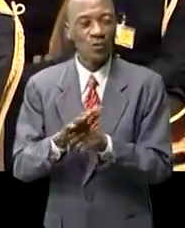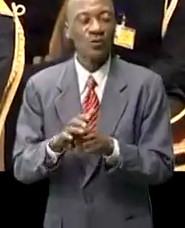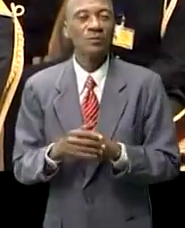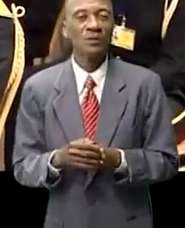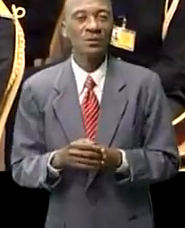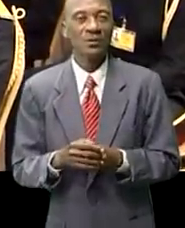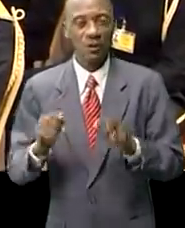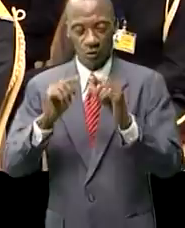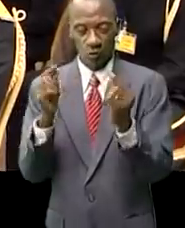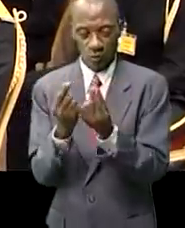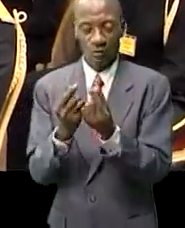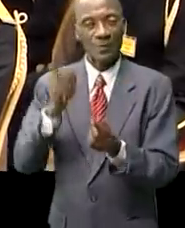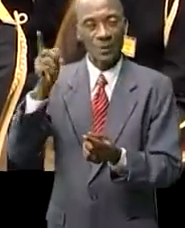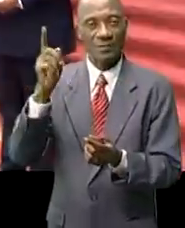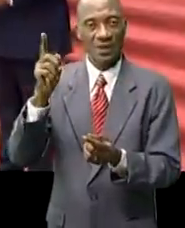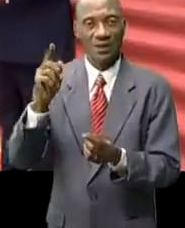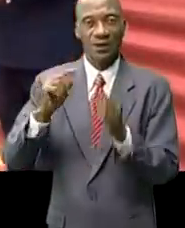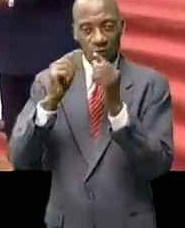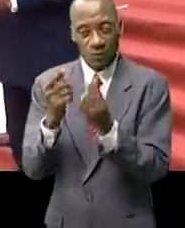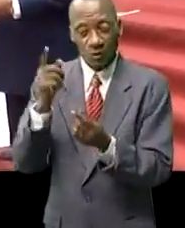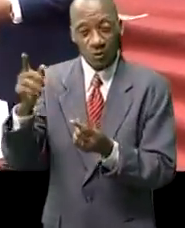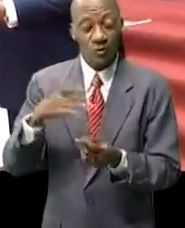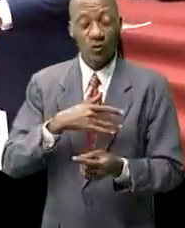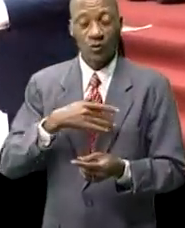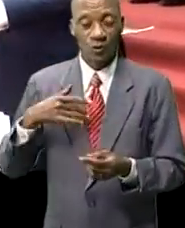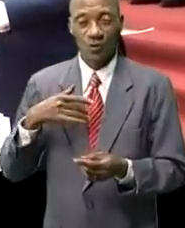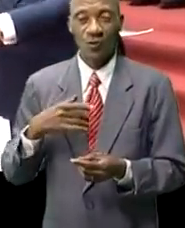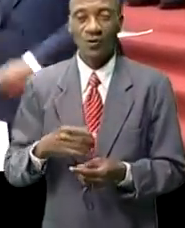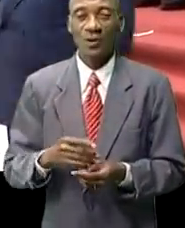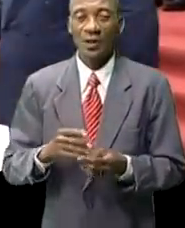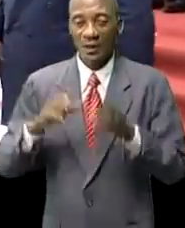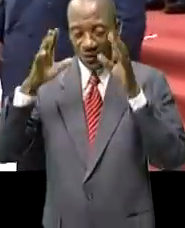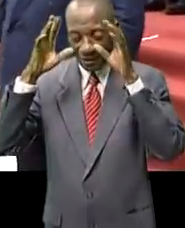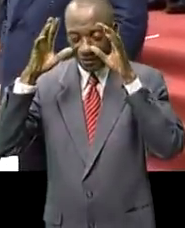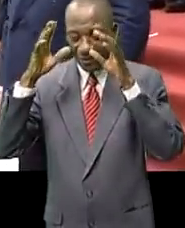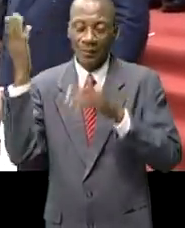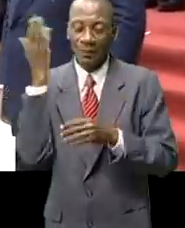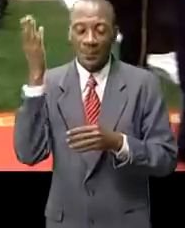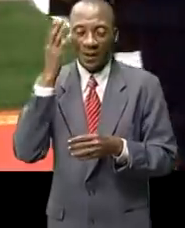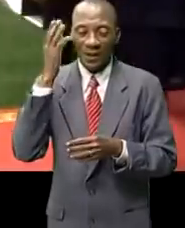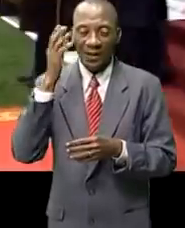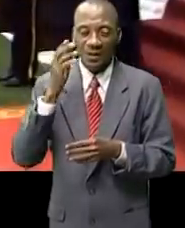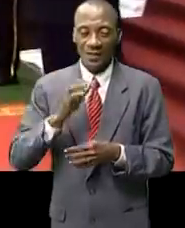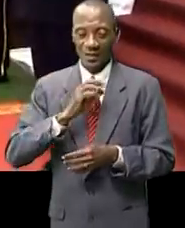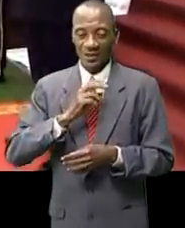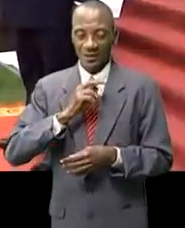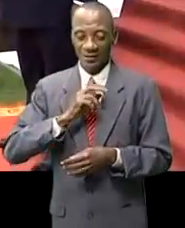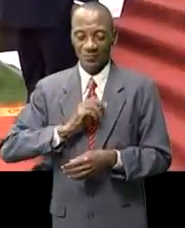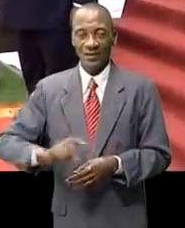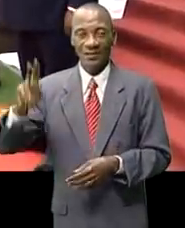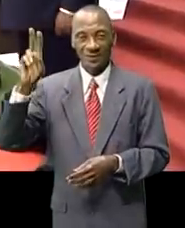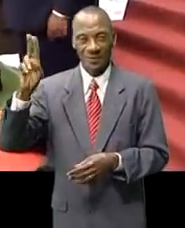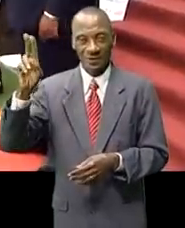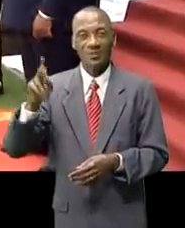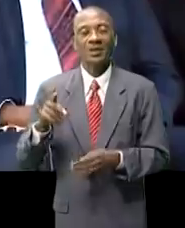promotion Étienne Tshisekedi Wamulumba, cette première promotion a reçu des mains du chef de l'État Félix-Antoine Tshisekedi Tshilombo les brevets de fin de